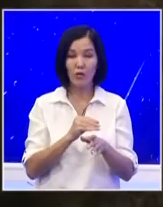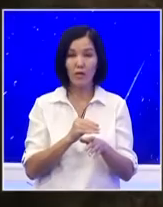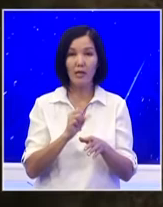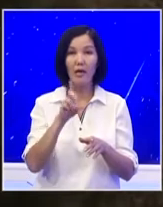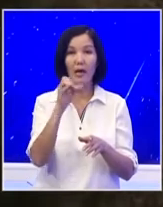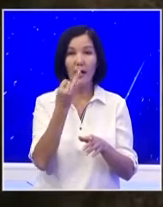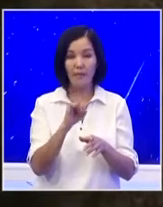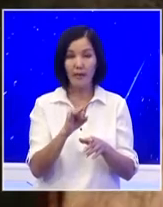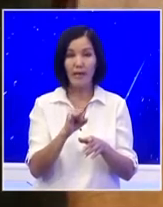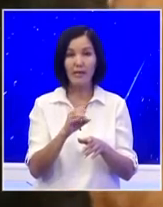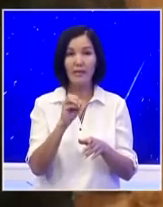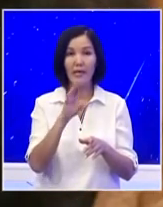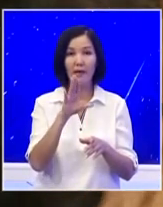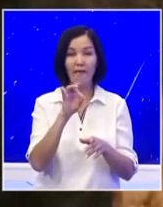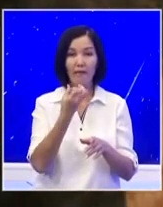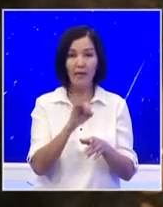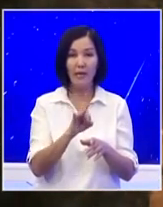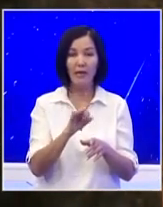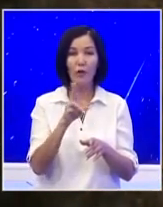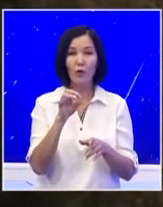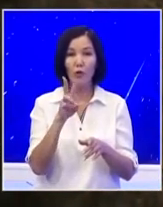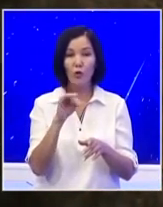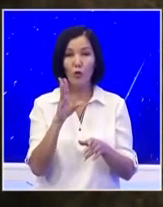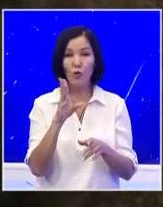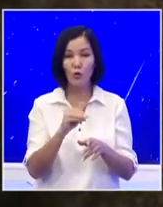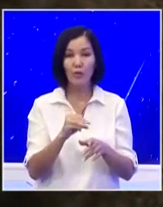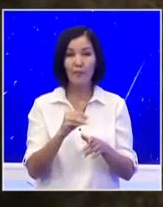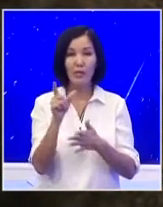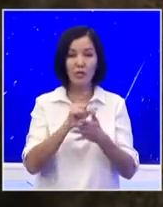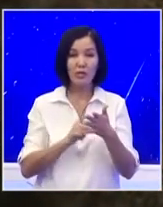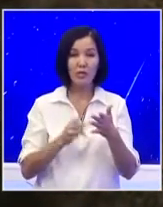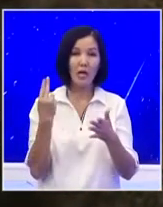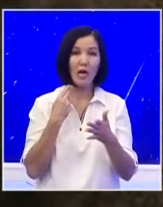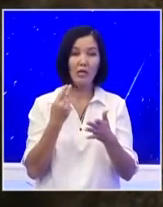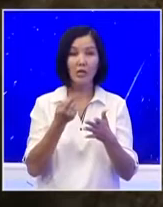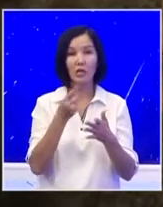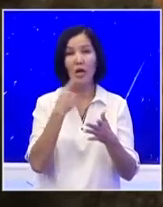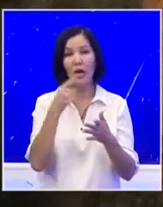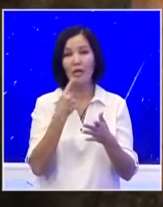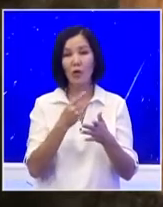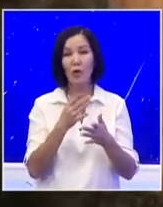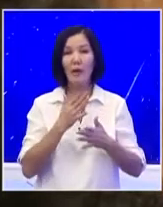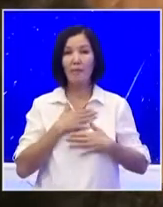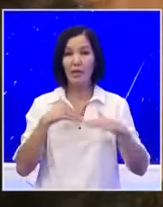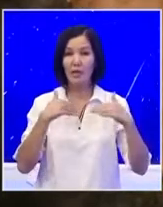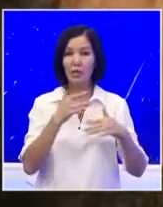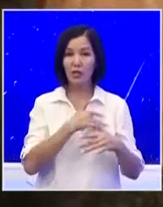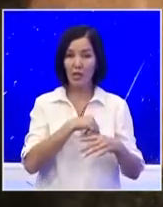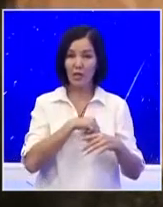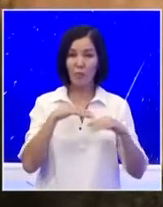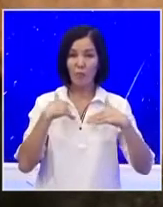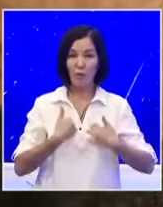Абай соның бірі еврей күйін ғана тәжірмалаған. Бұл жырдың ағылшынша атауы «Менің жаным мұңайды, асығыңыз